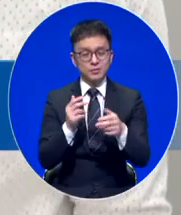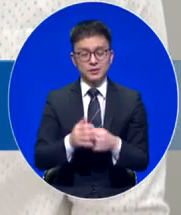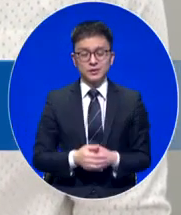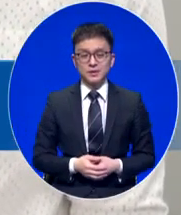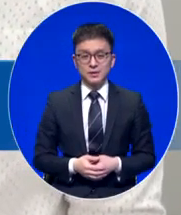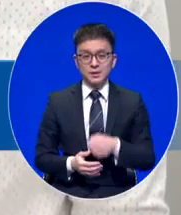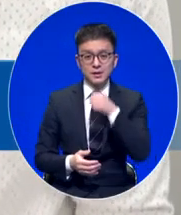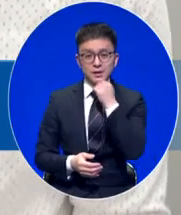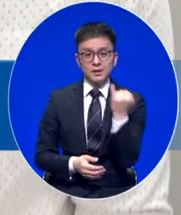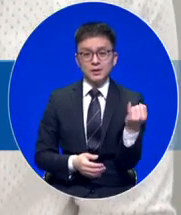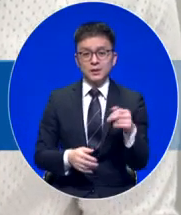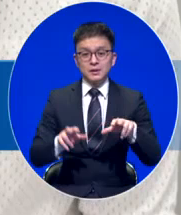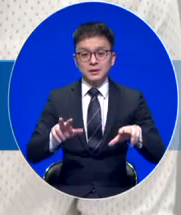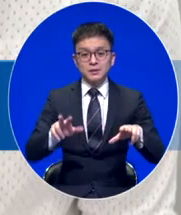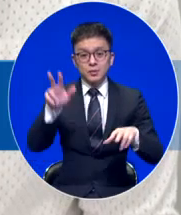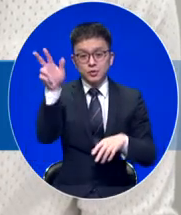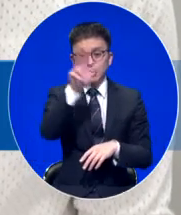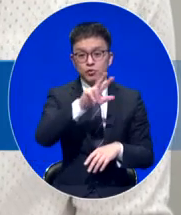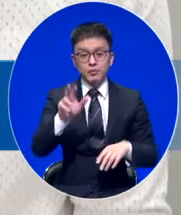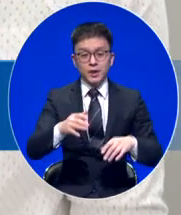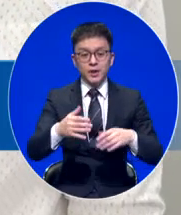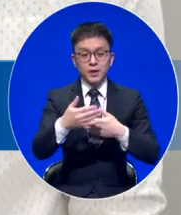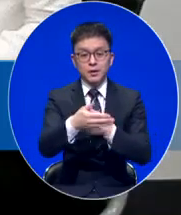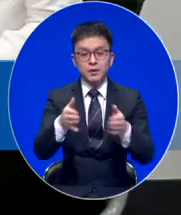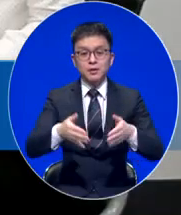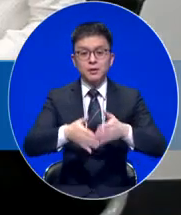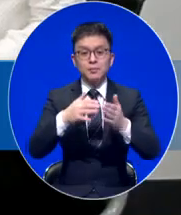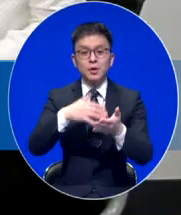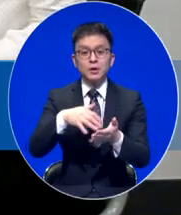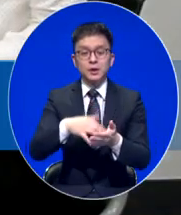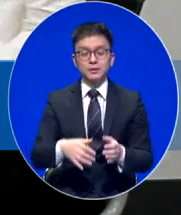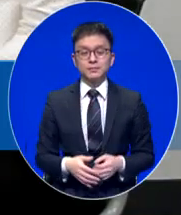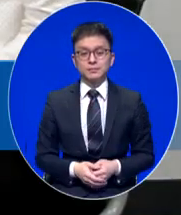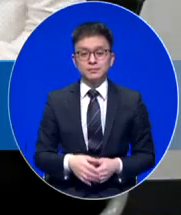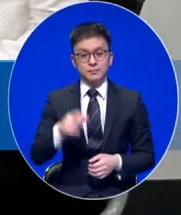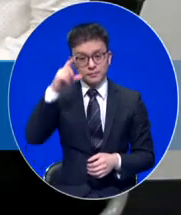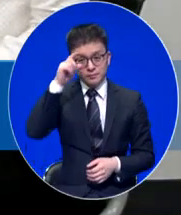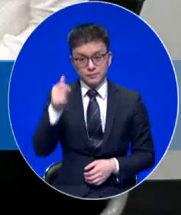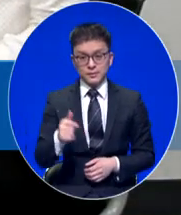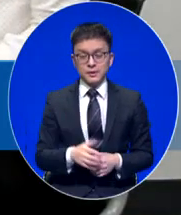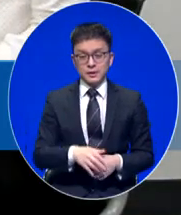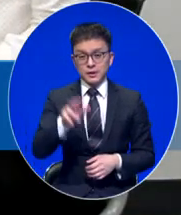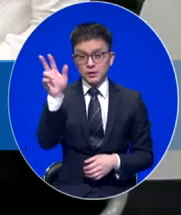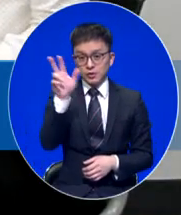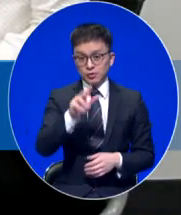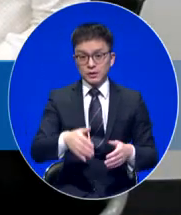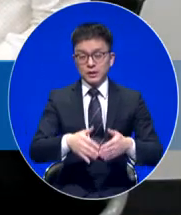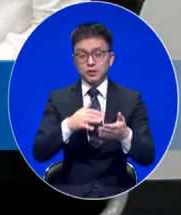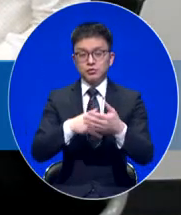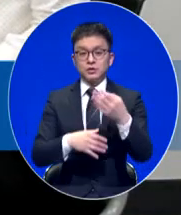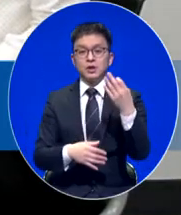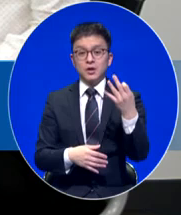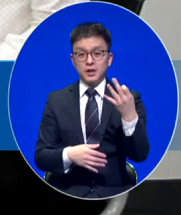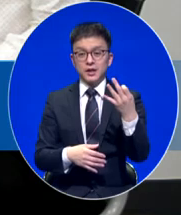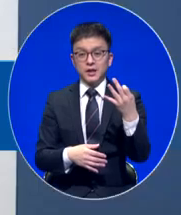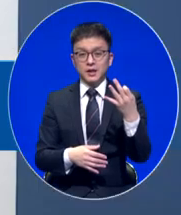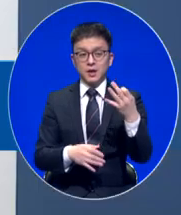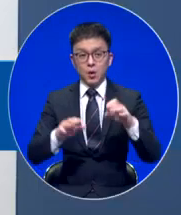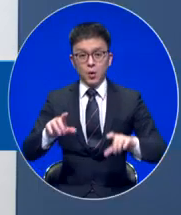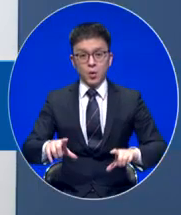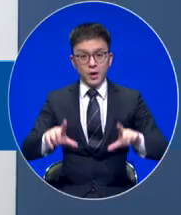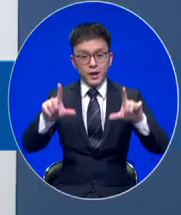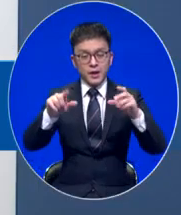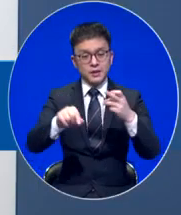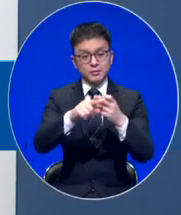전국에 몇 개 소 센터가 운영되고 있나요 네 지금 현재는 전국적으로 14개소 가 운영이 되고 있구요 금년 연발